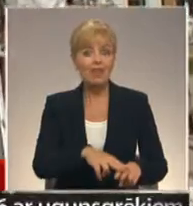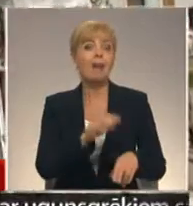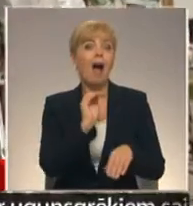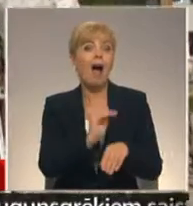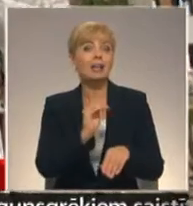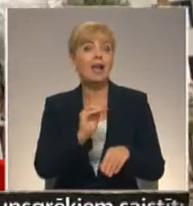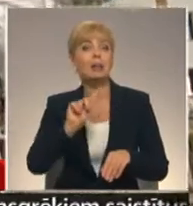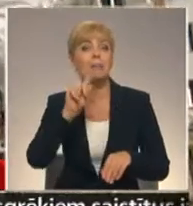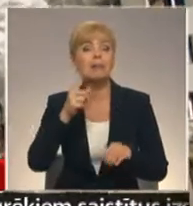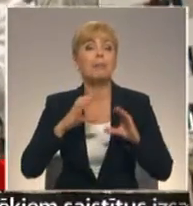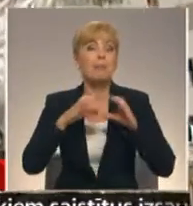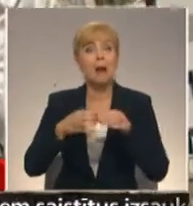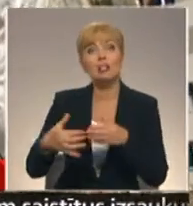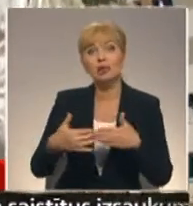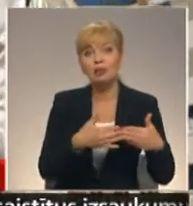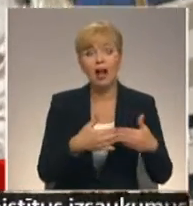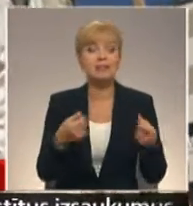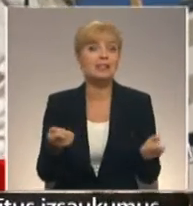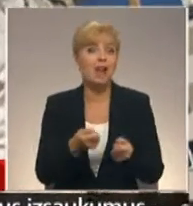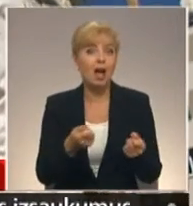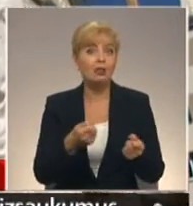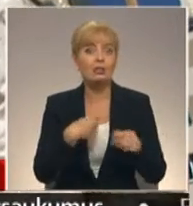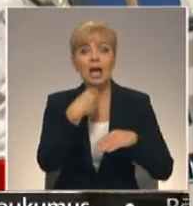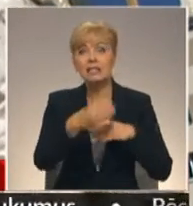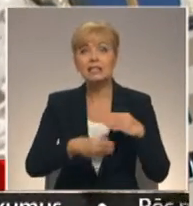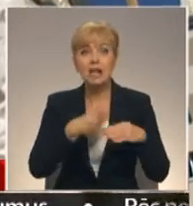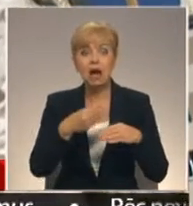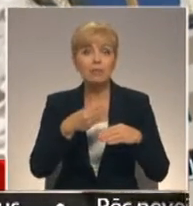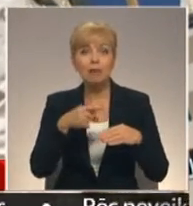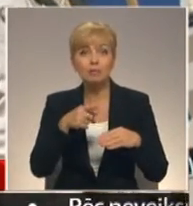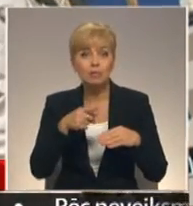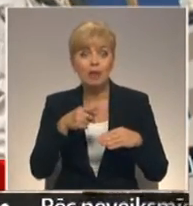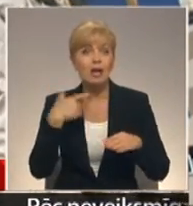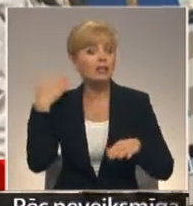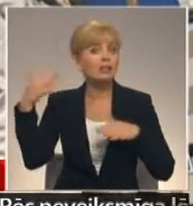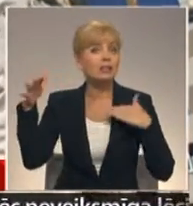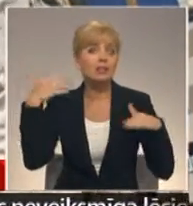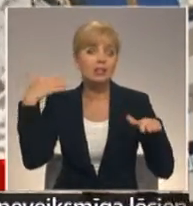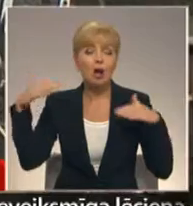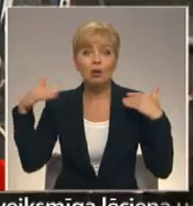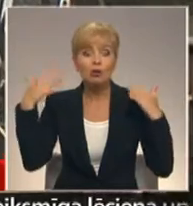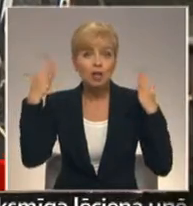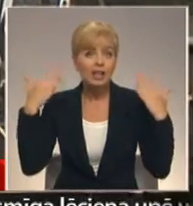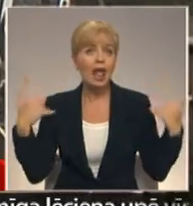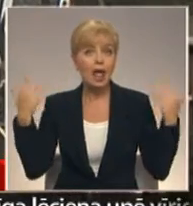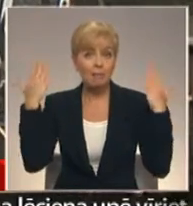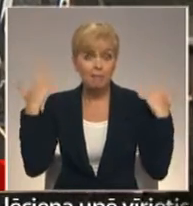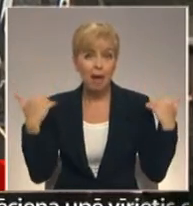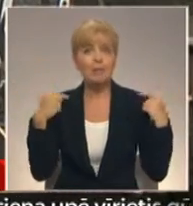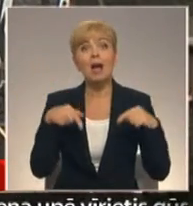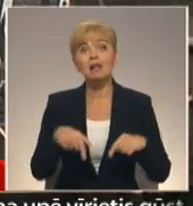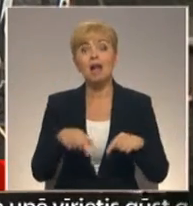Pirmo pasaules karu, tāpēc zirgs ir sabindēts nevis auļojošs ar vējā plandošām krēpēm. Tā varētu būt